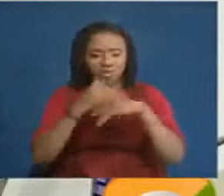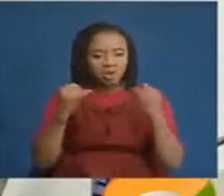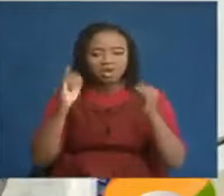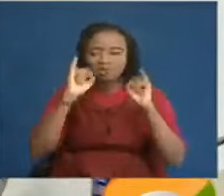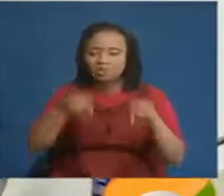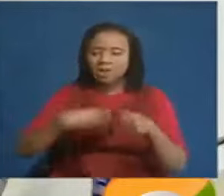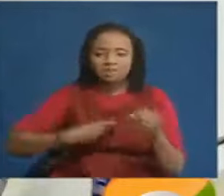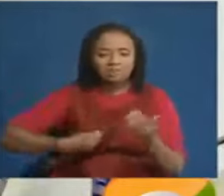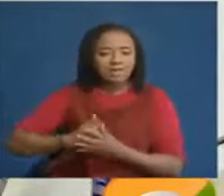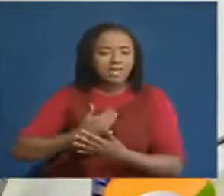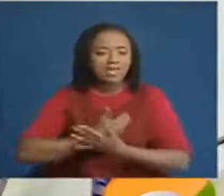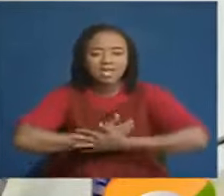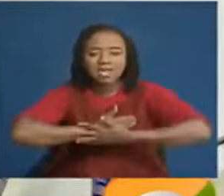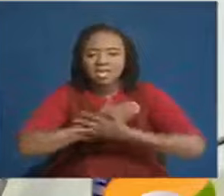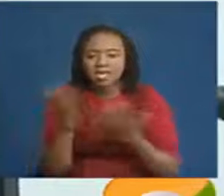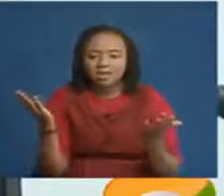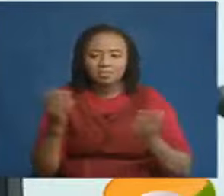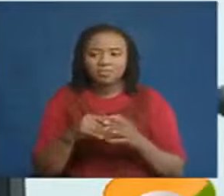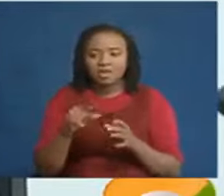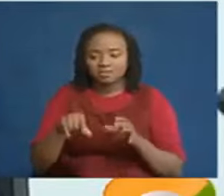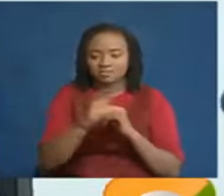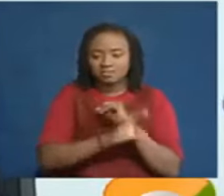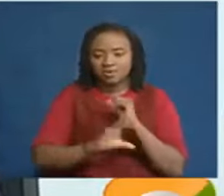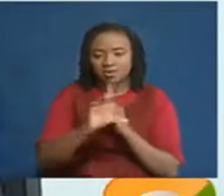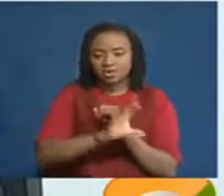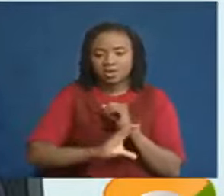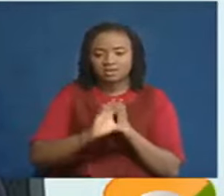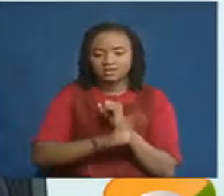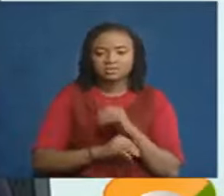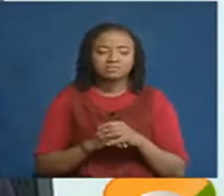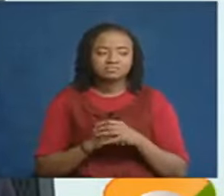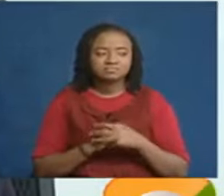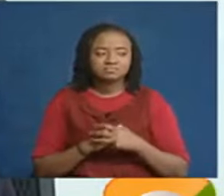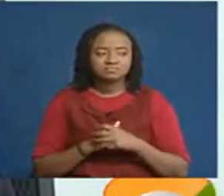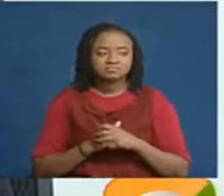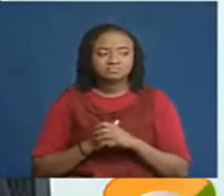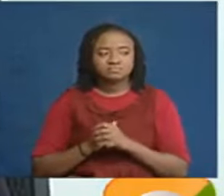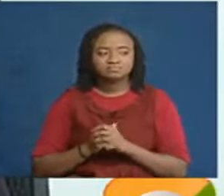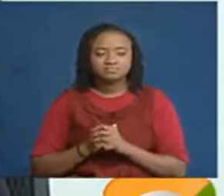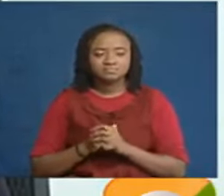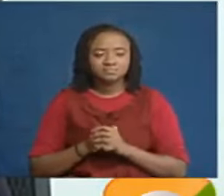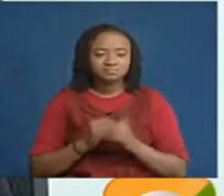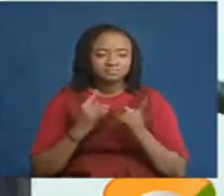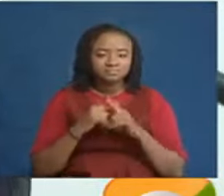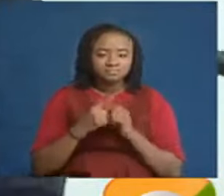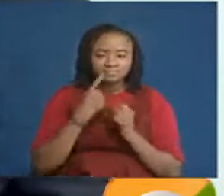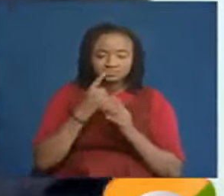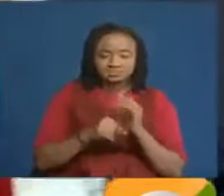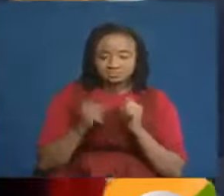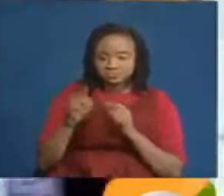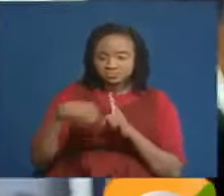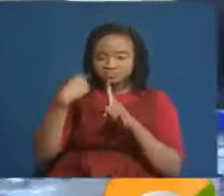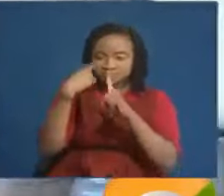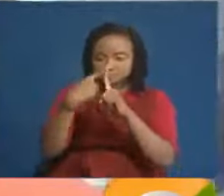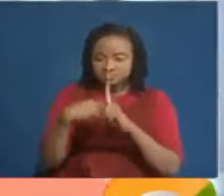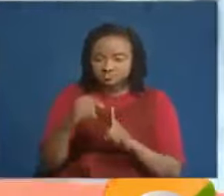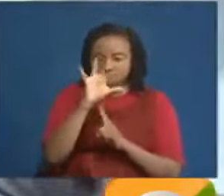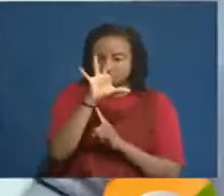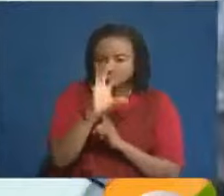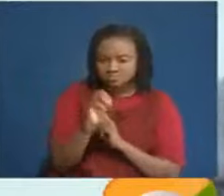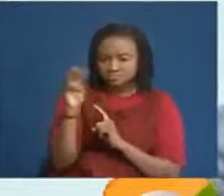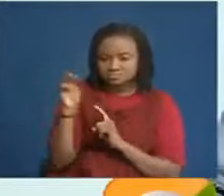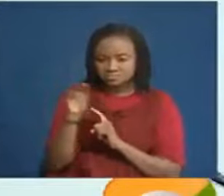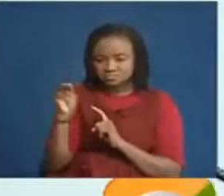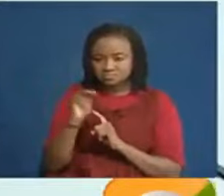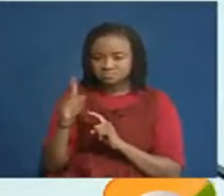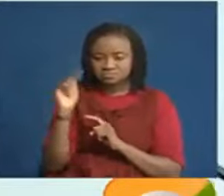country before we go internationally. Kulingana na stakabadhi kutoka kwa idara hiyo, tayari zabuni hiyo ya shilingi milioni 50